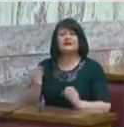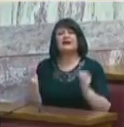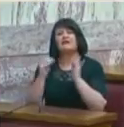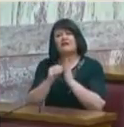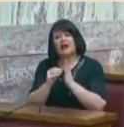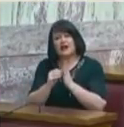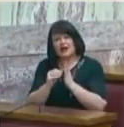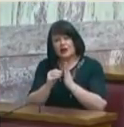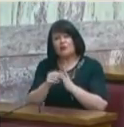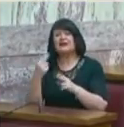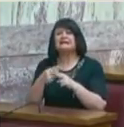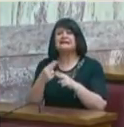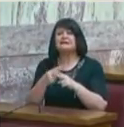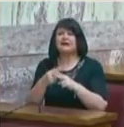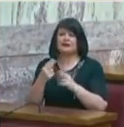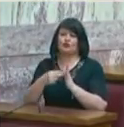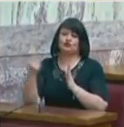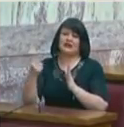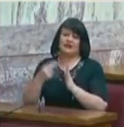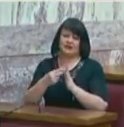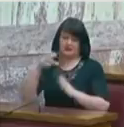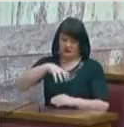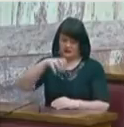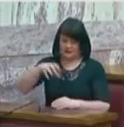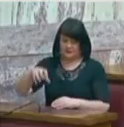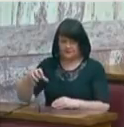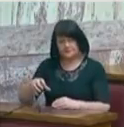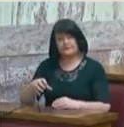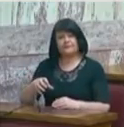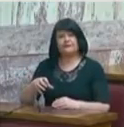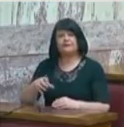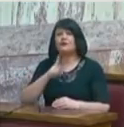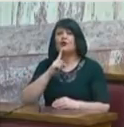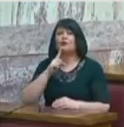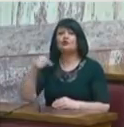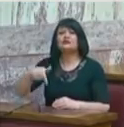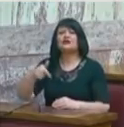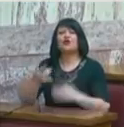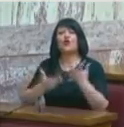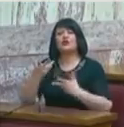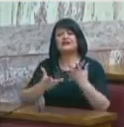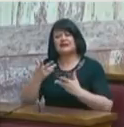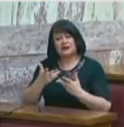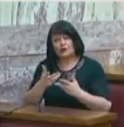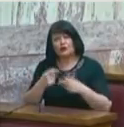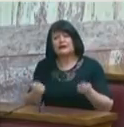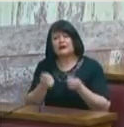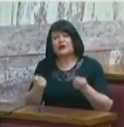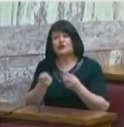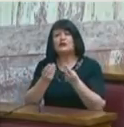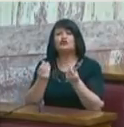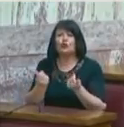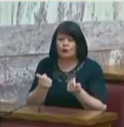και σε ζωτική σημασία θεσμούς, όπως το Γενικό Λογιστήριο του Κράτους. Και φυσικά